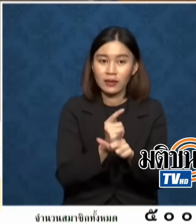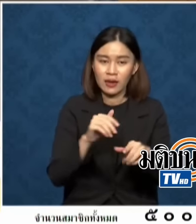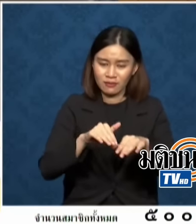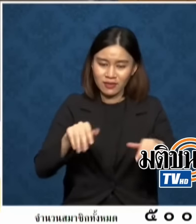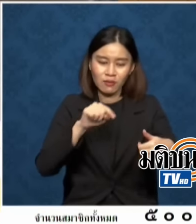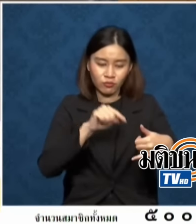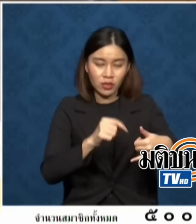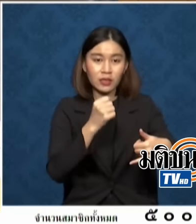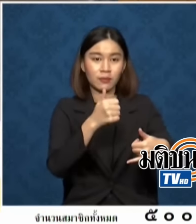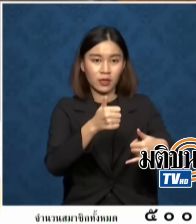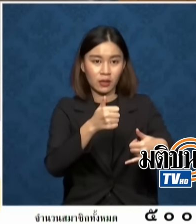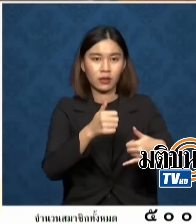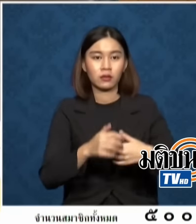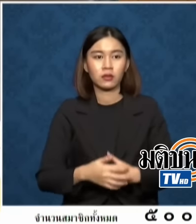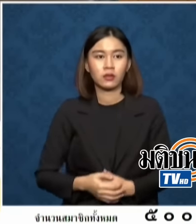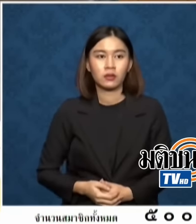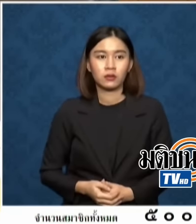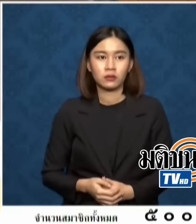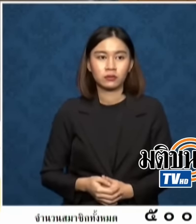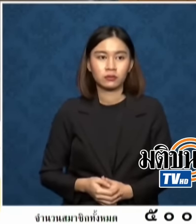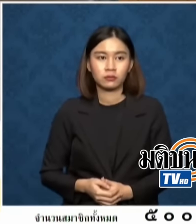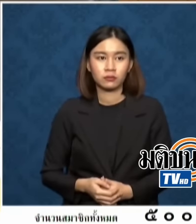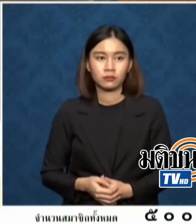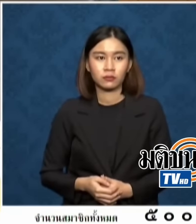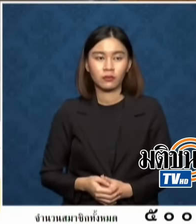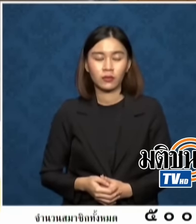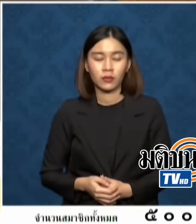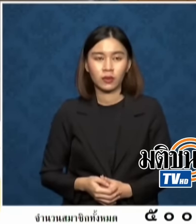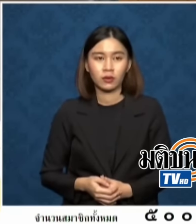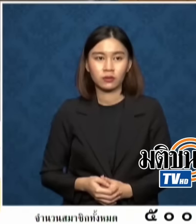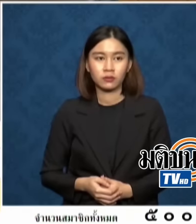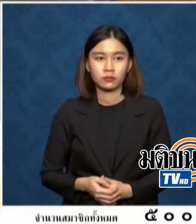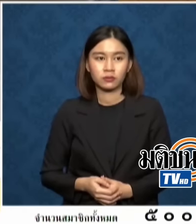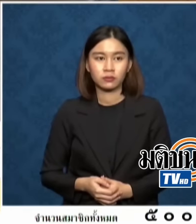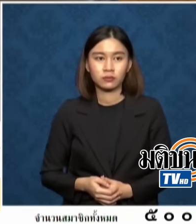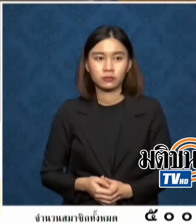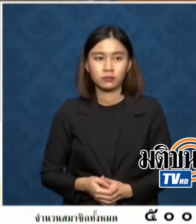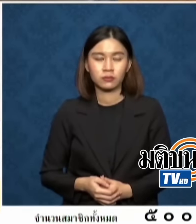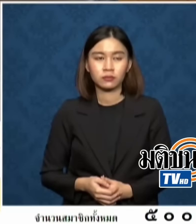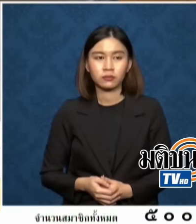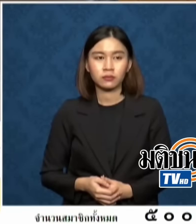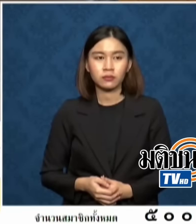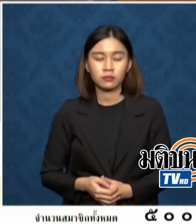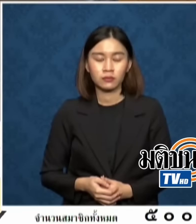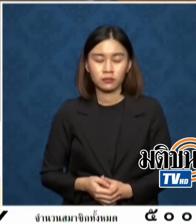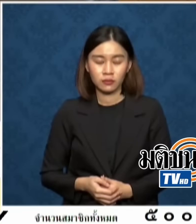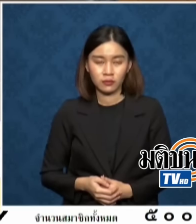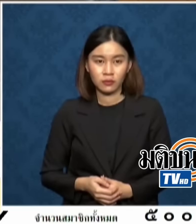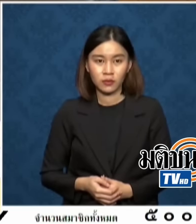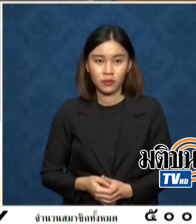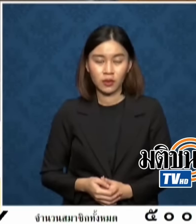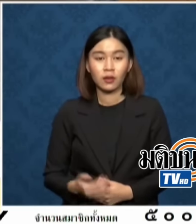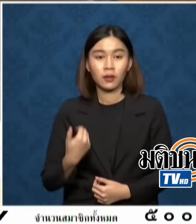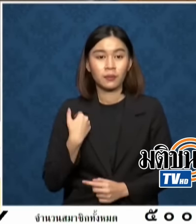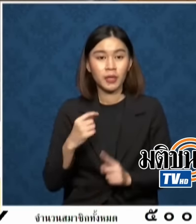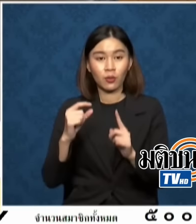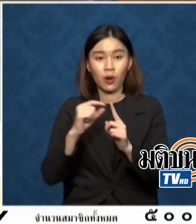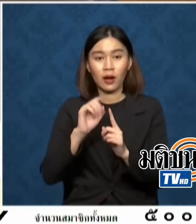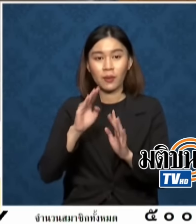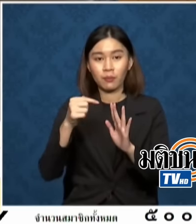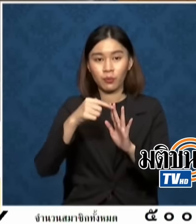คนหนึ่งได้อีกประการค่ะการที่เรามีคำว่าบุพ